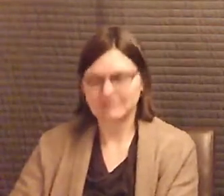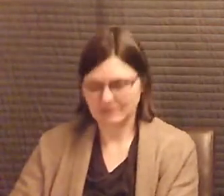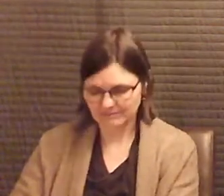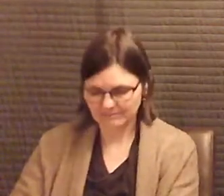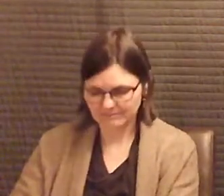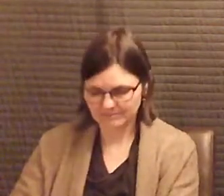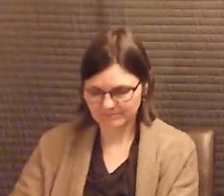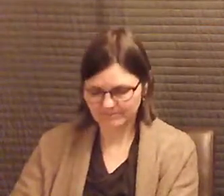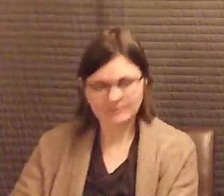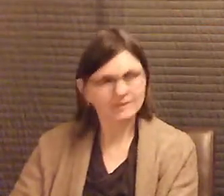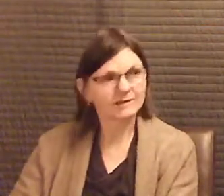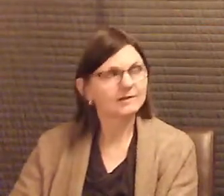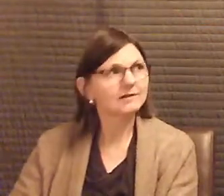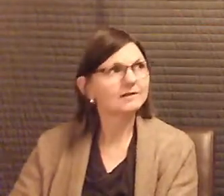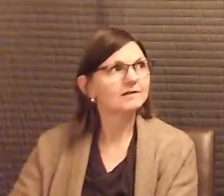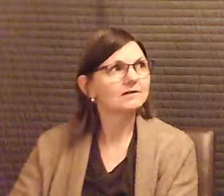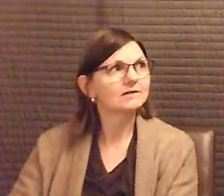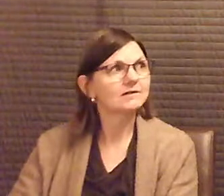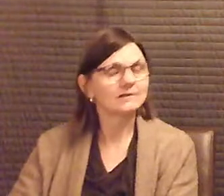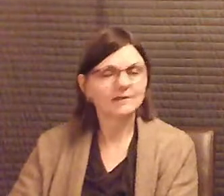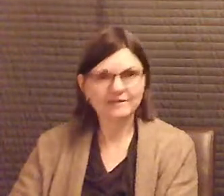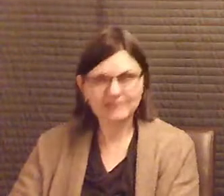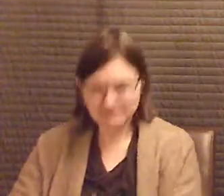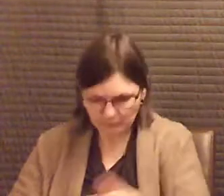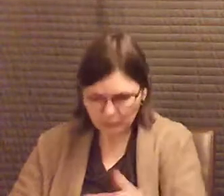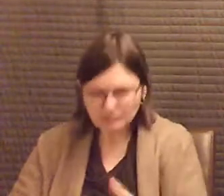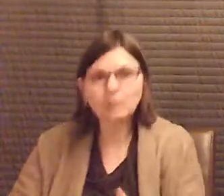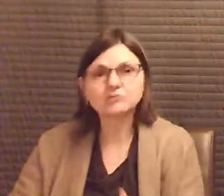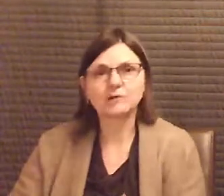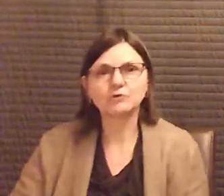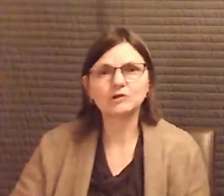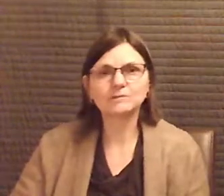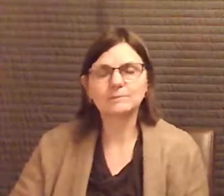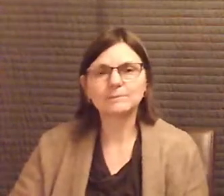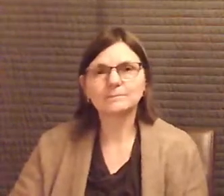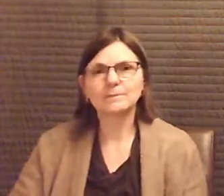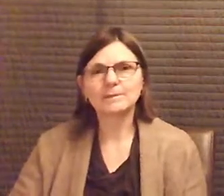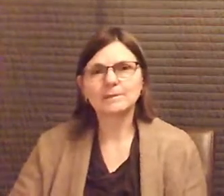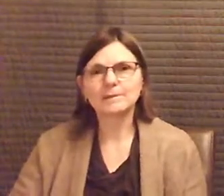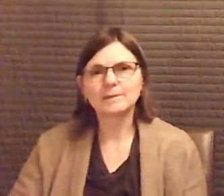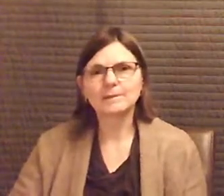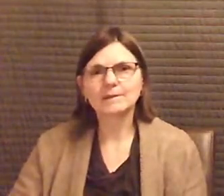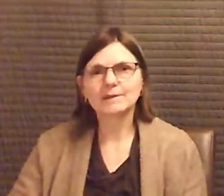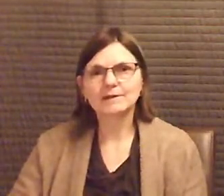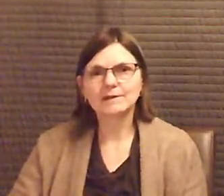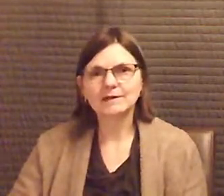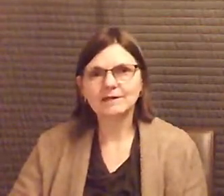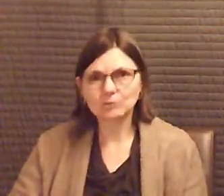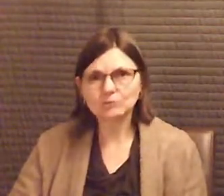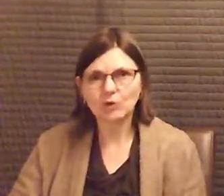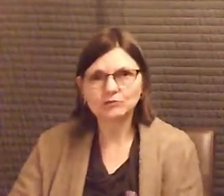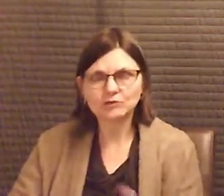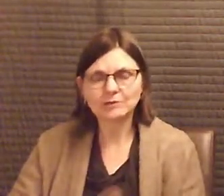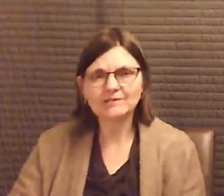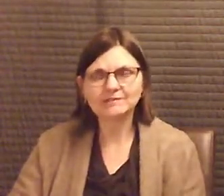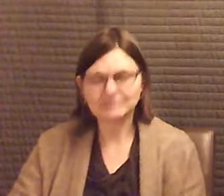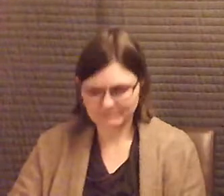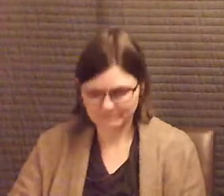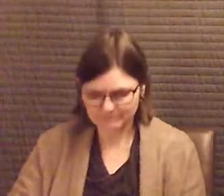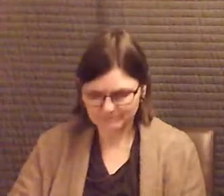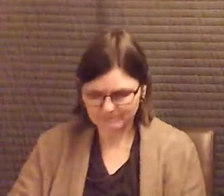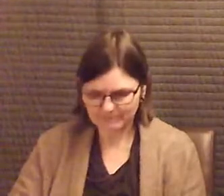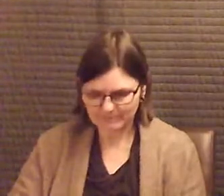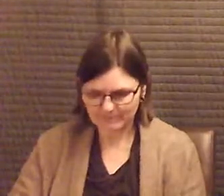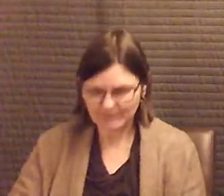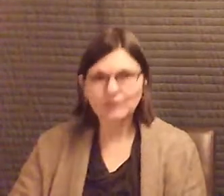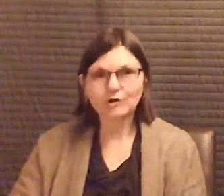dus dus dus dus was input dingen mijn meisjes en dit kwam ook in de boodschap voor en dan mensen te de cornelisje ik noemde over de gemeente can